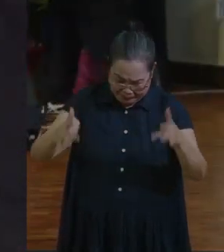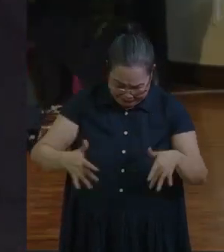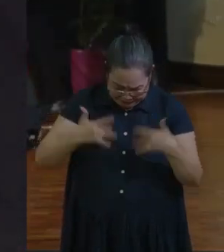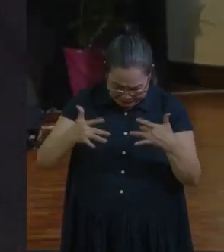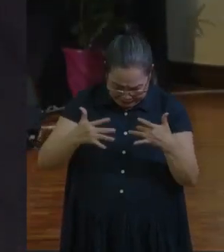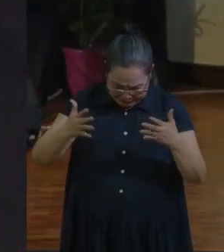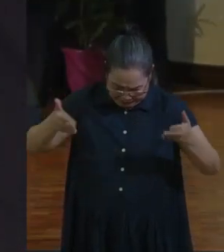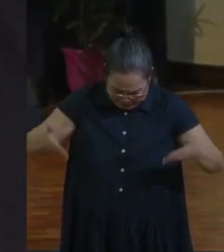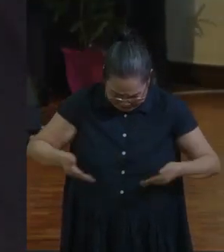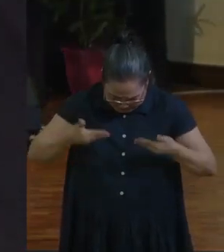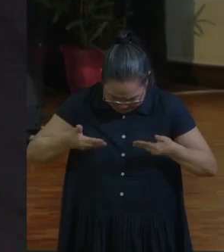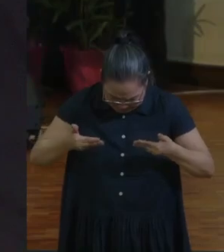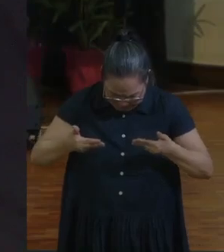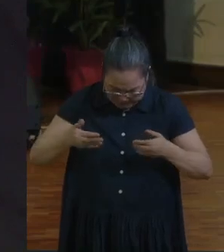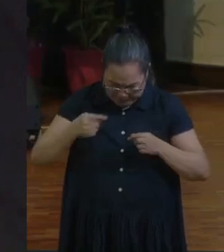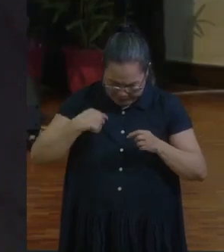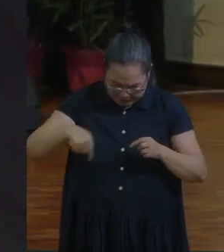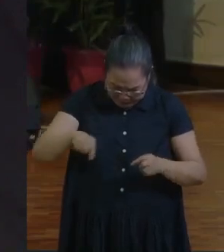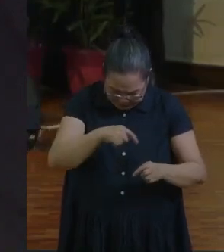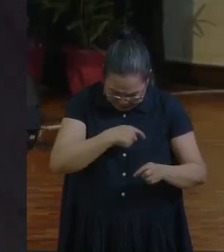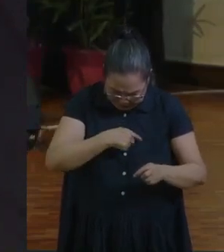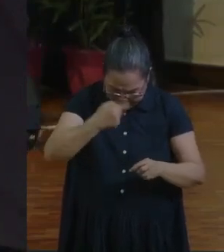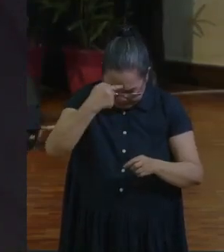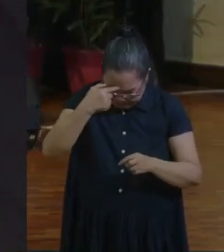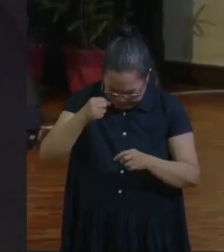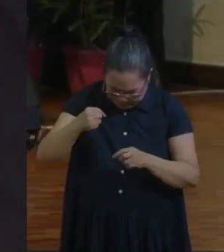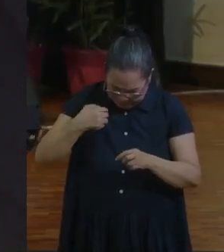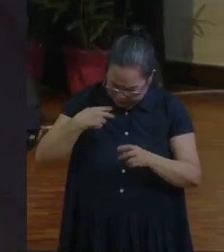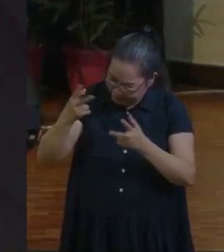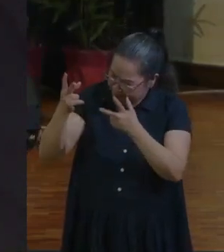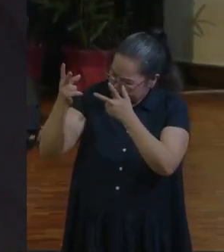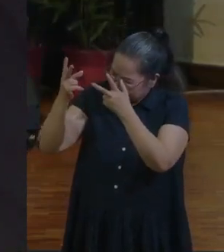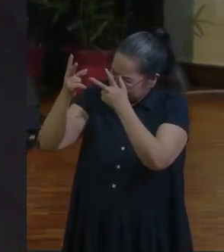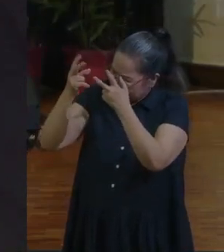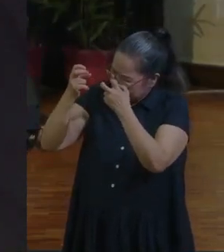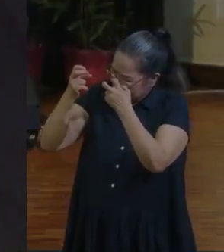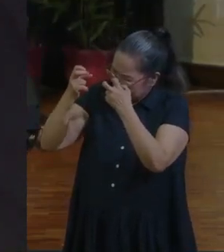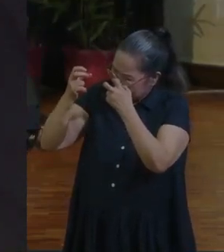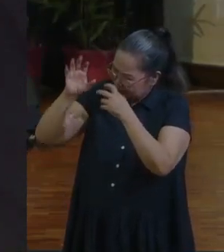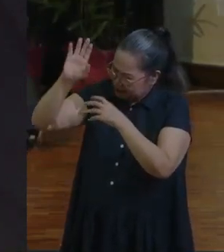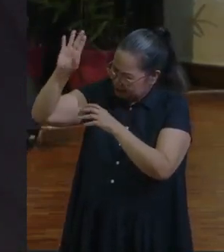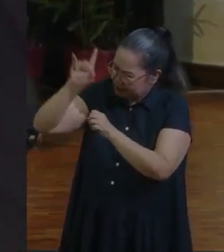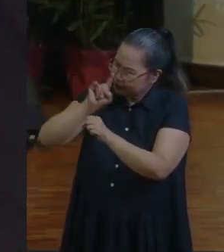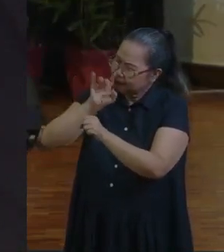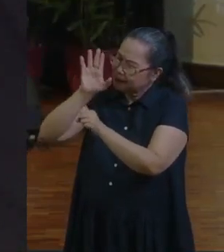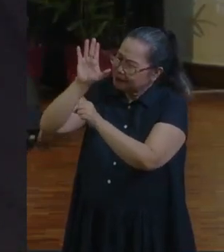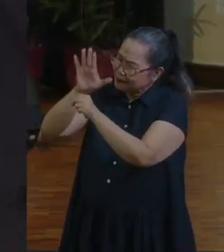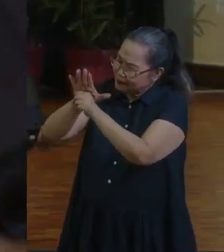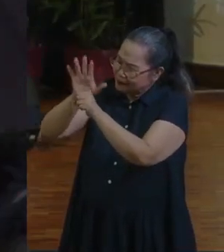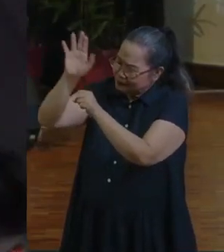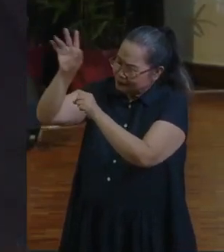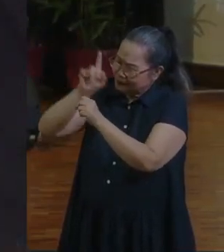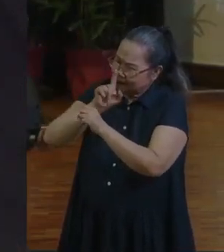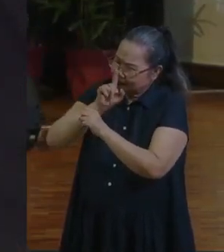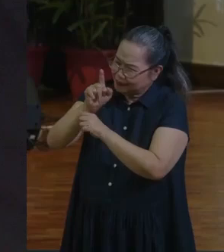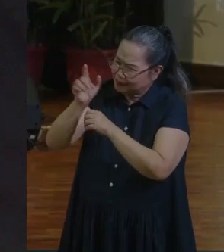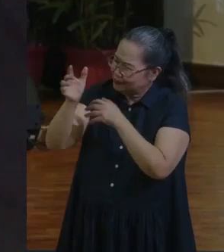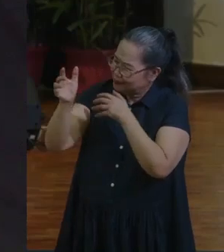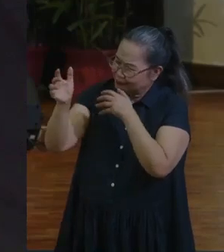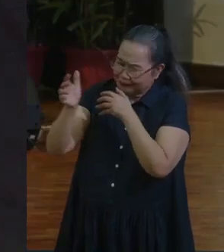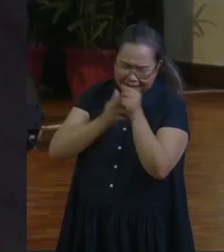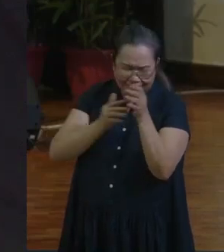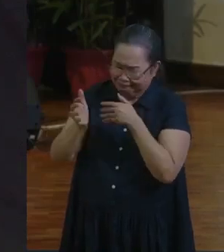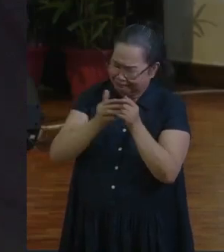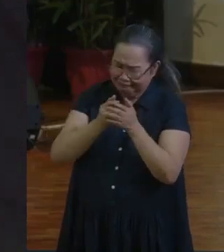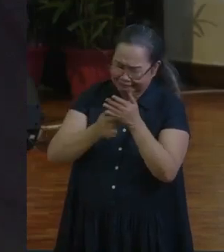paghihikayat. Dahil narinig namin, Panginoon, ang katotohanan na kahit na ano pa ang